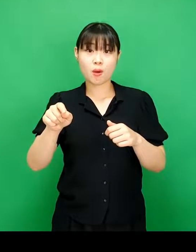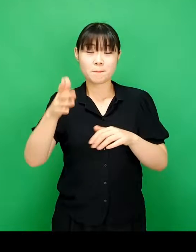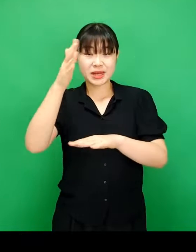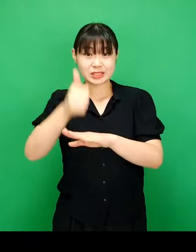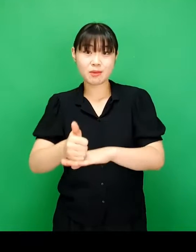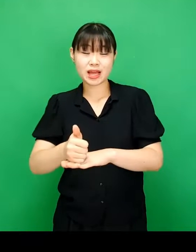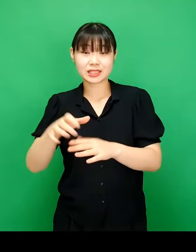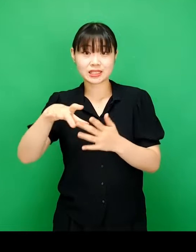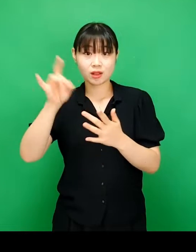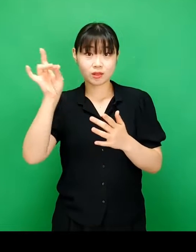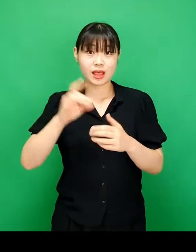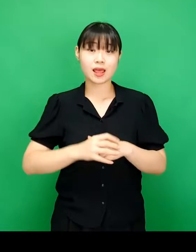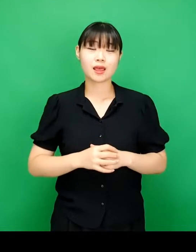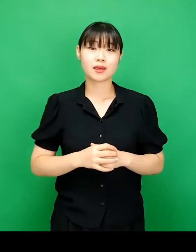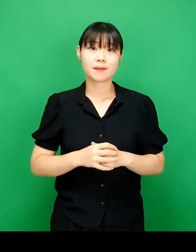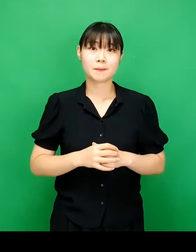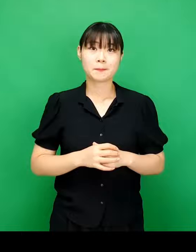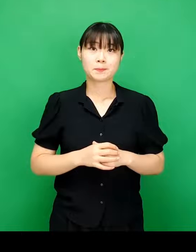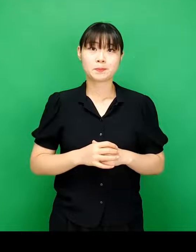맨 아래까지 선택한 다음에